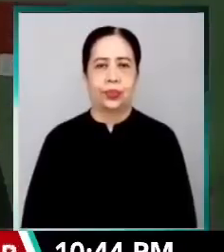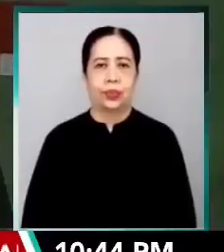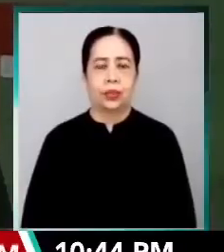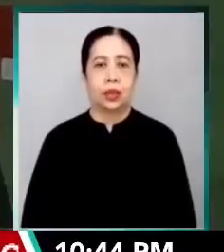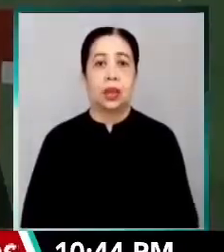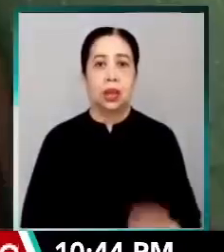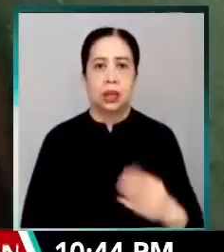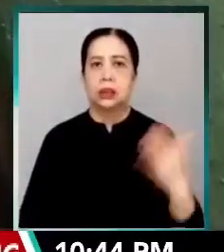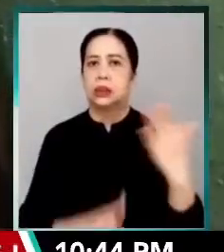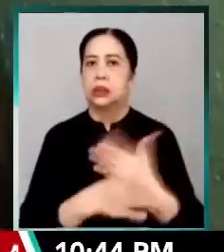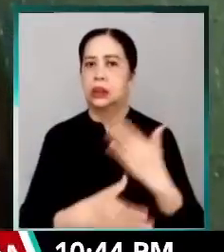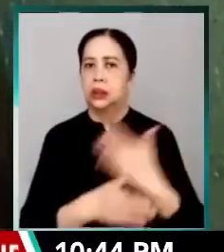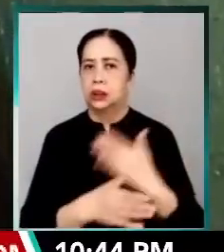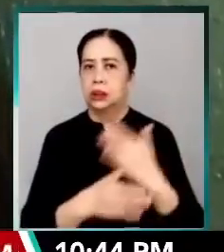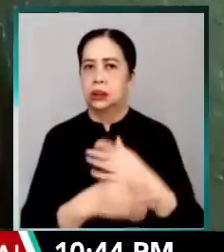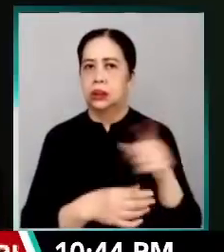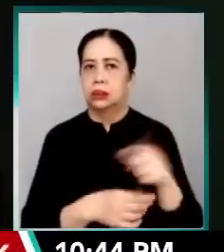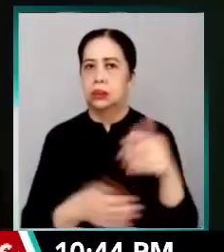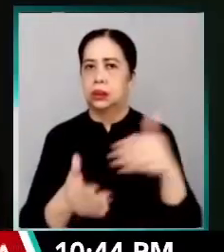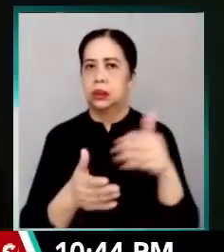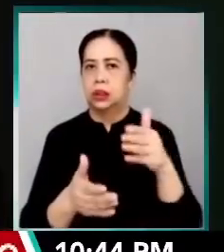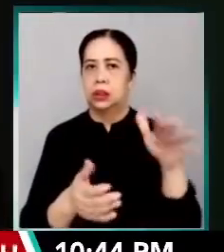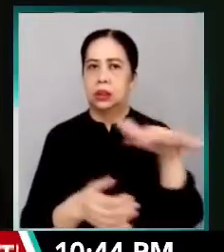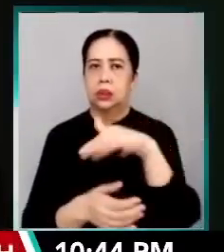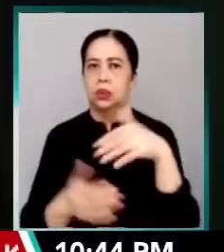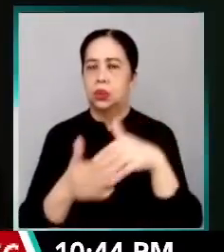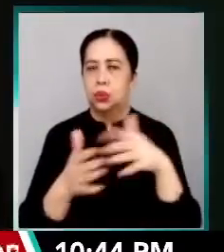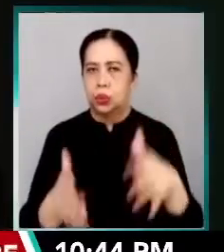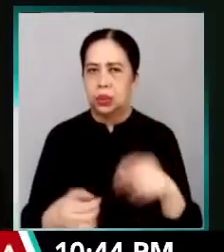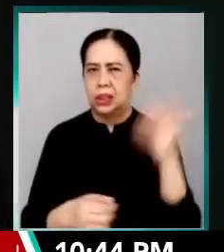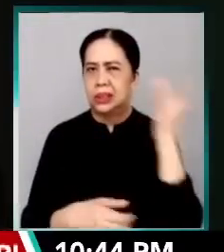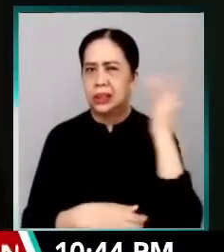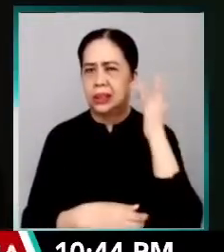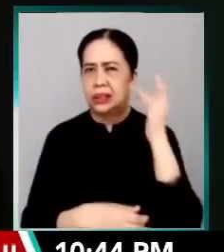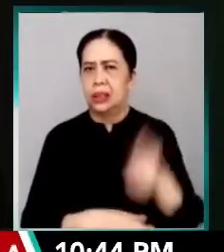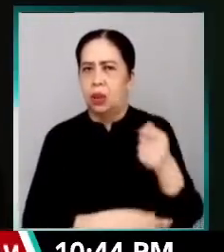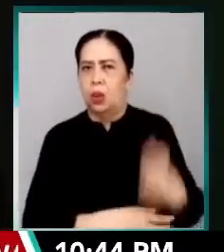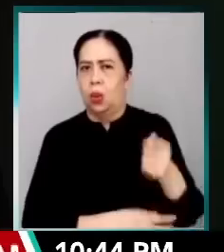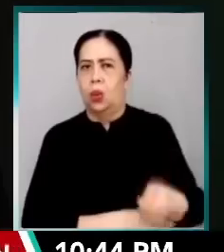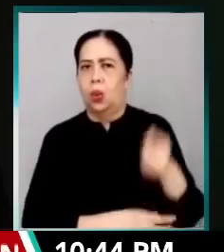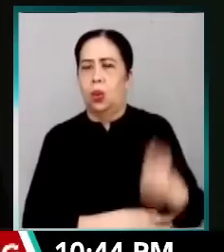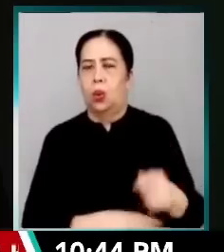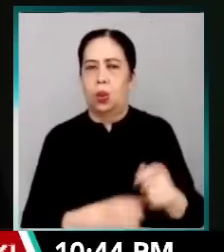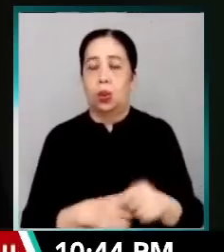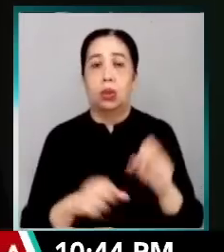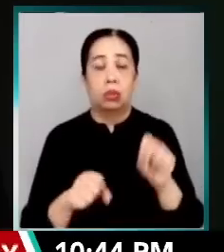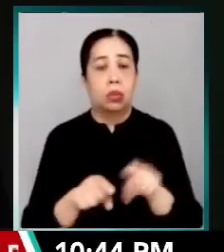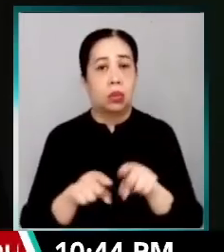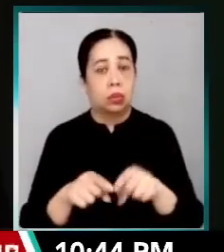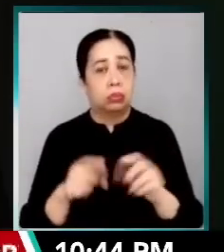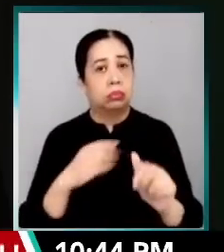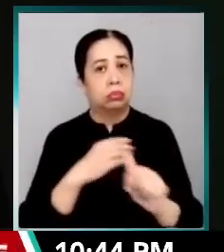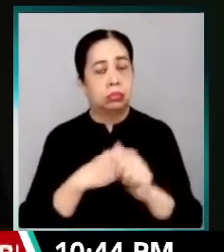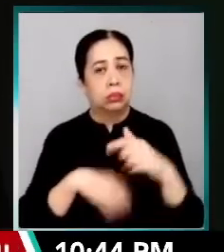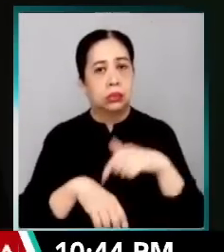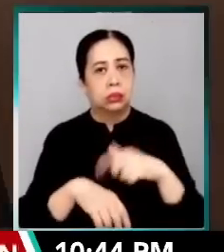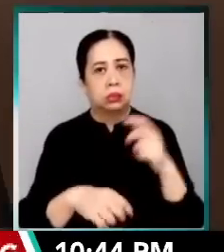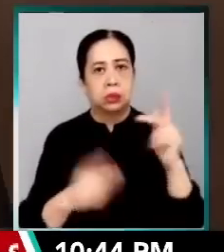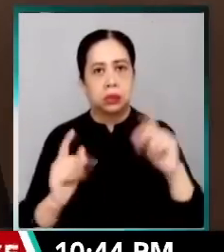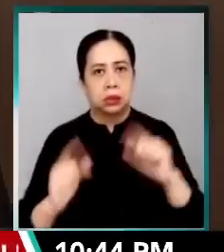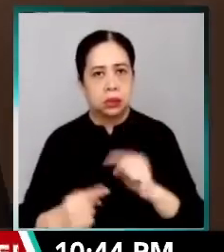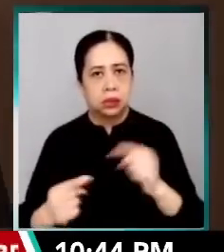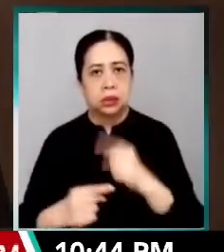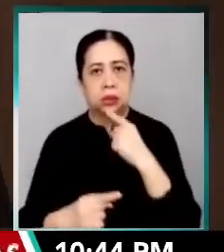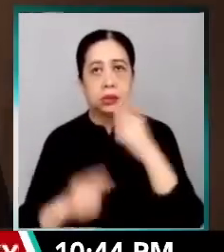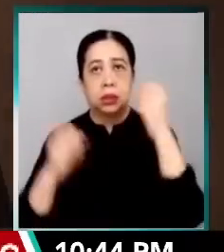Nakaka-istorbo raw kasi sa pag-aaral ng mga estudyante ang ingay ng lato-lato. Maari pa itong makasakit. Sabi naman ng isang guro, ayos